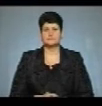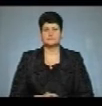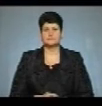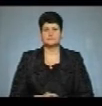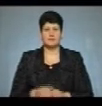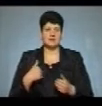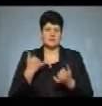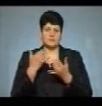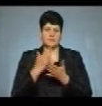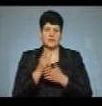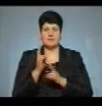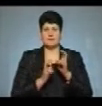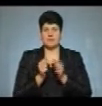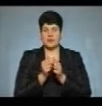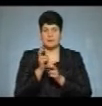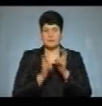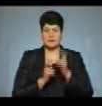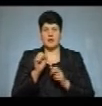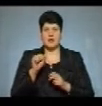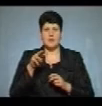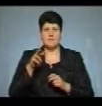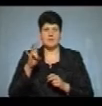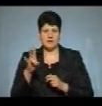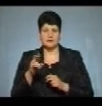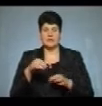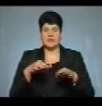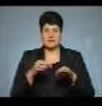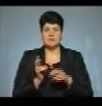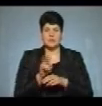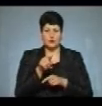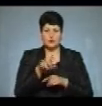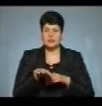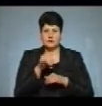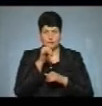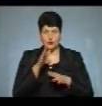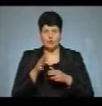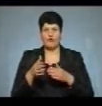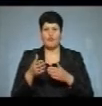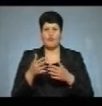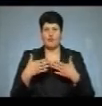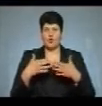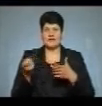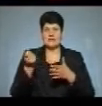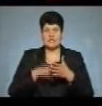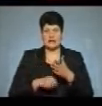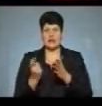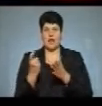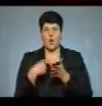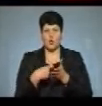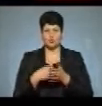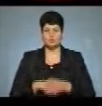Ми знаходимося біля підприємства АМН «Транс». Зайти на його територію неможливо, ворота закриті на колодку.